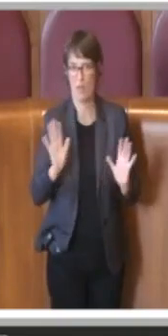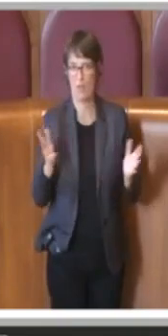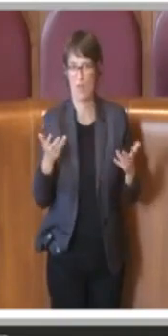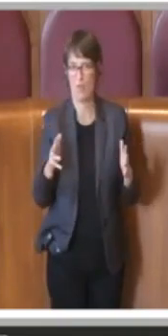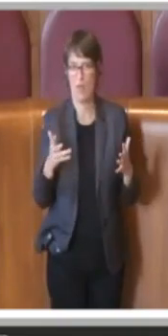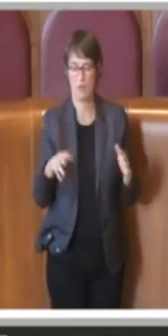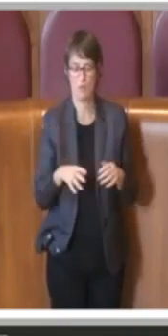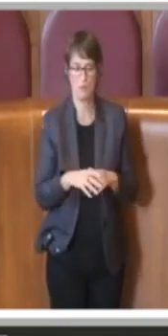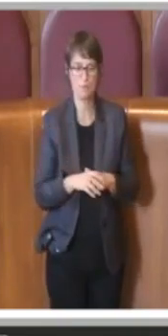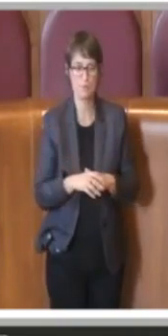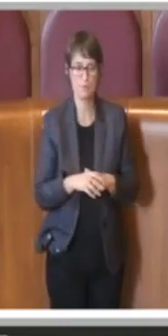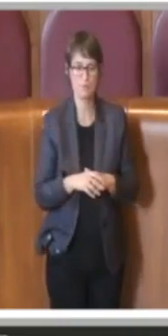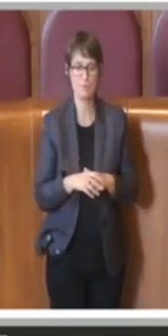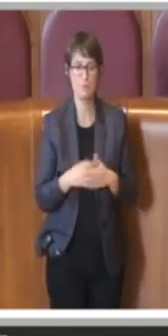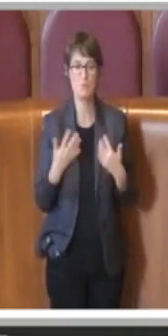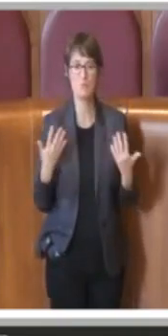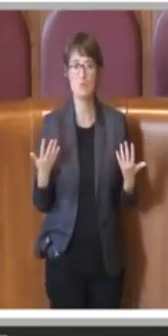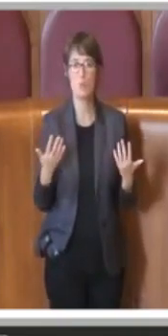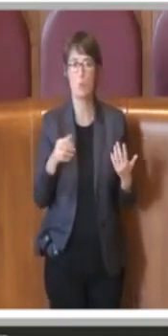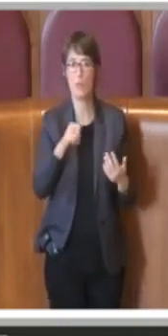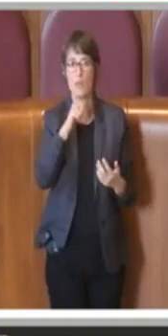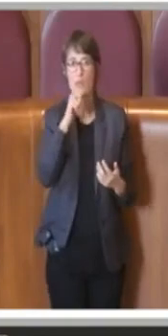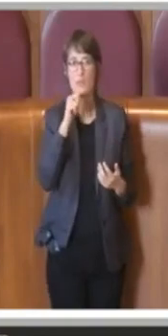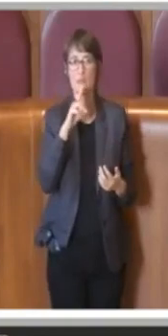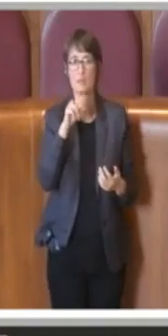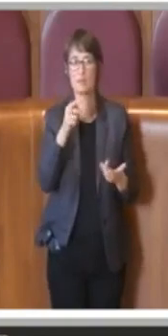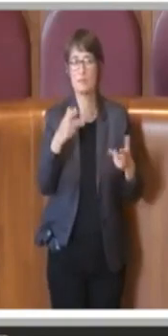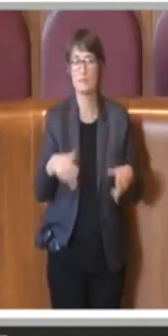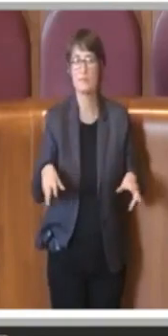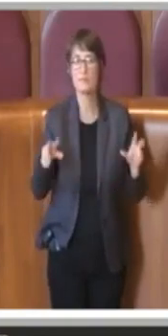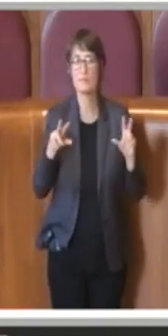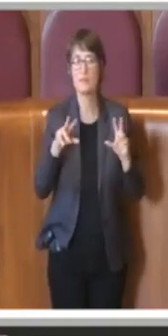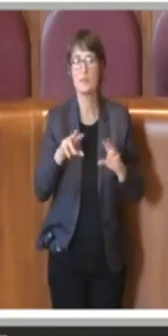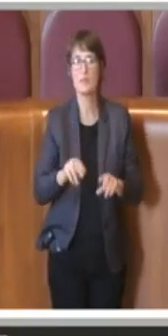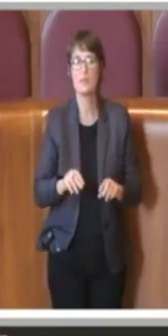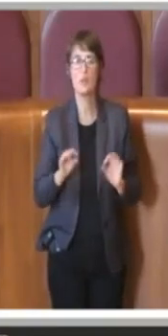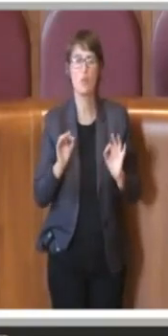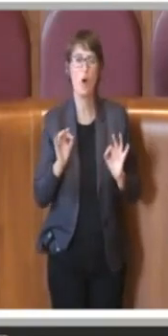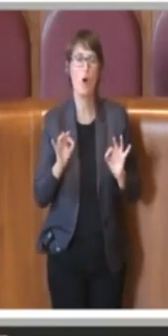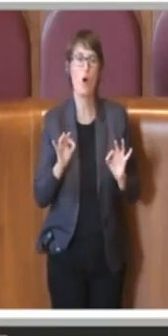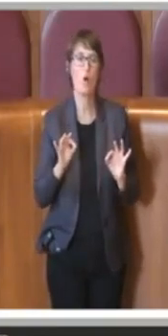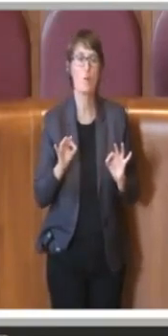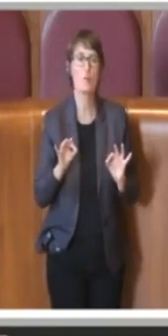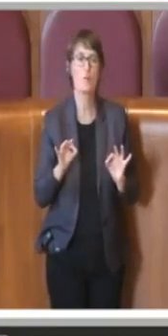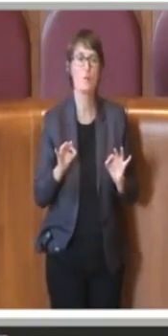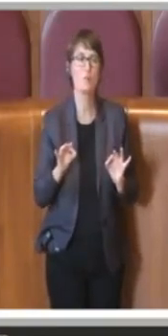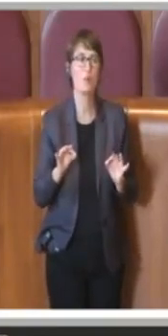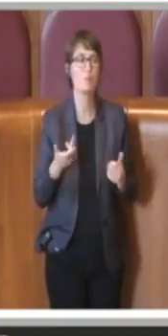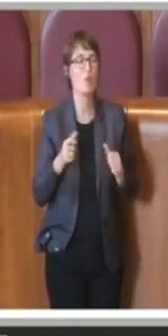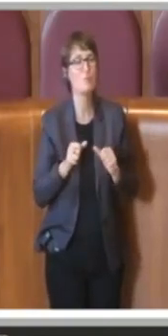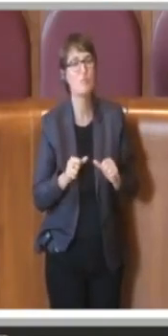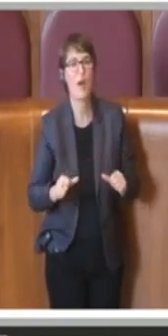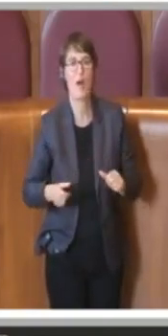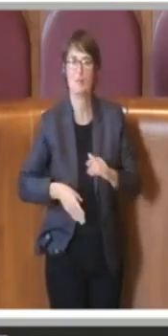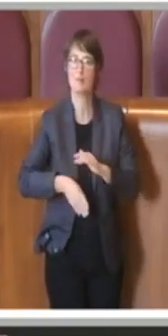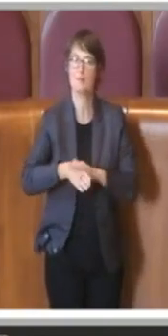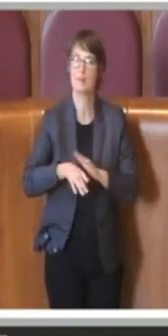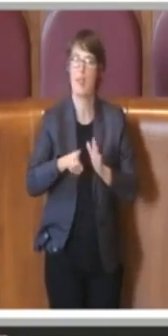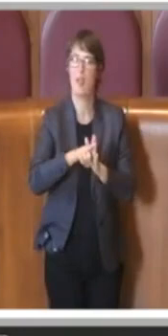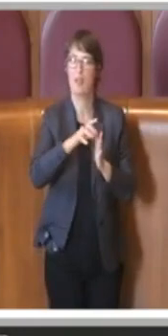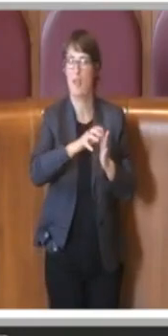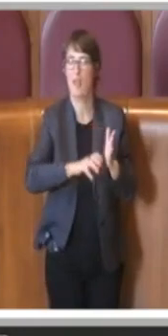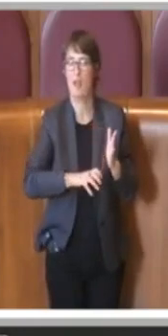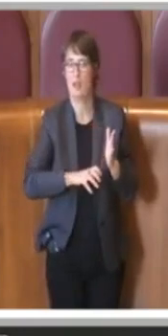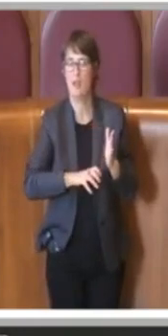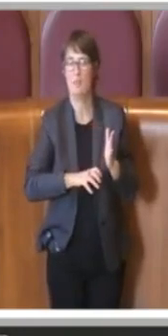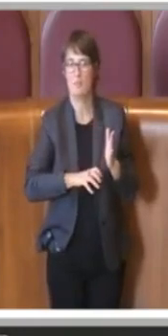quindi andiamo a rimarcare ancora una volta lo spirito di questa delibera, alla quale quindi deve essere